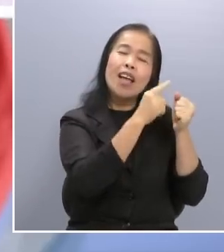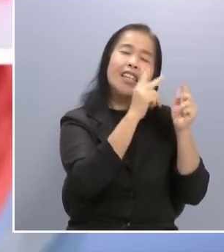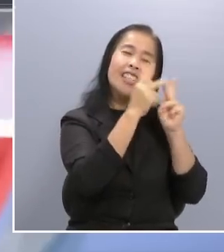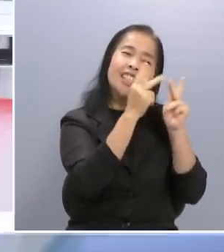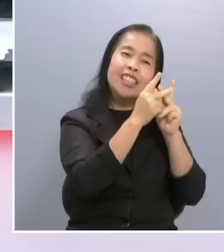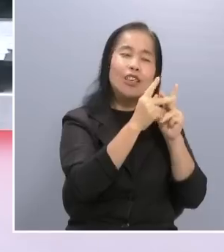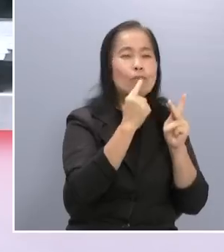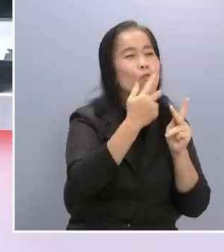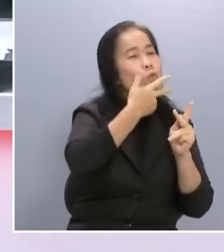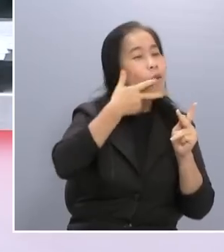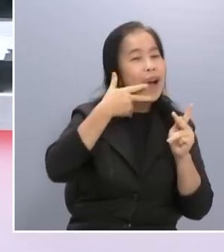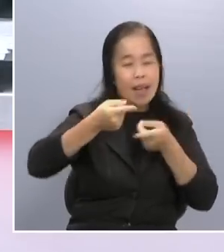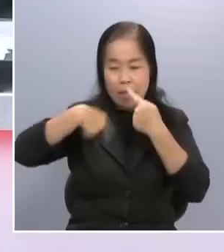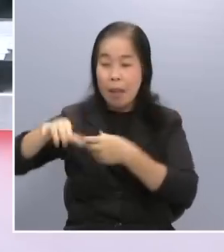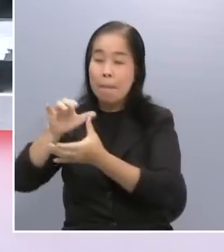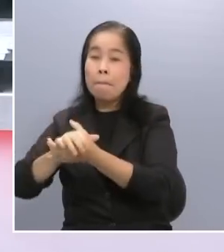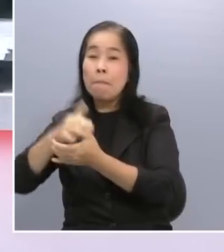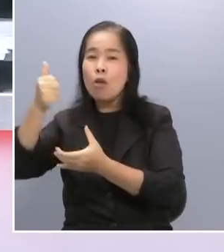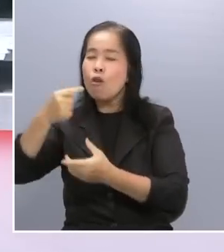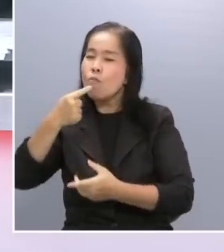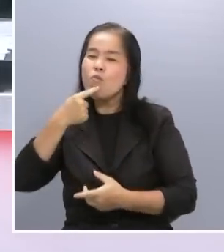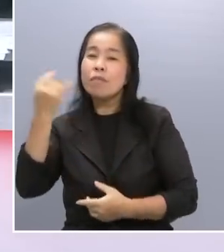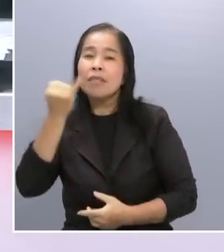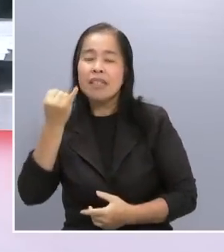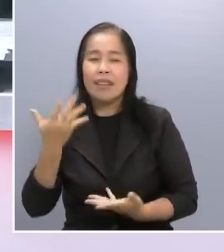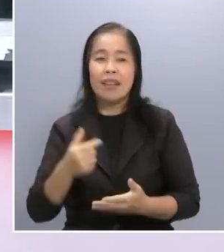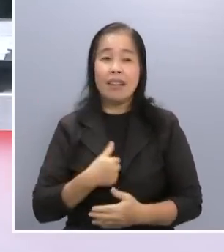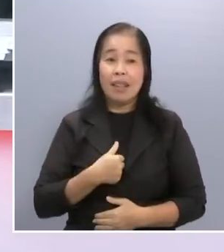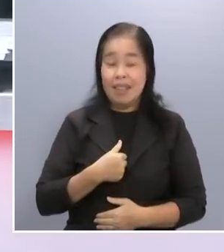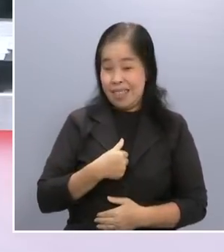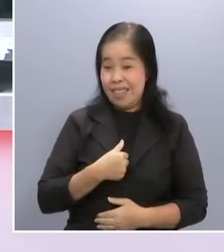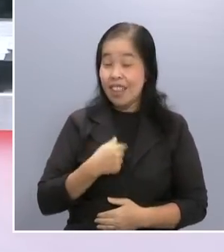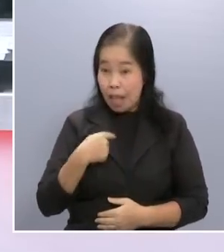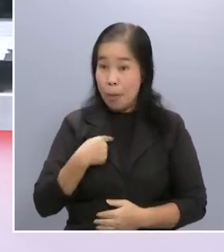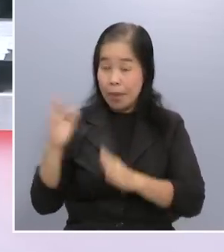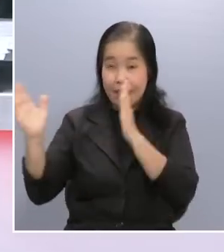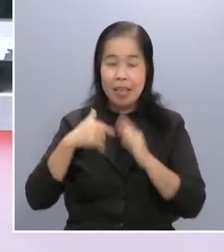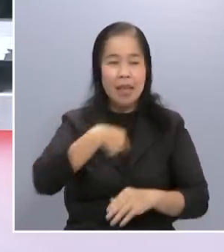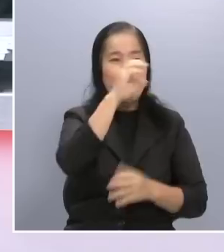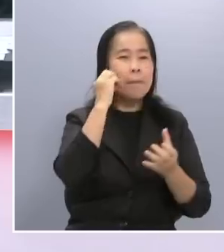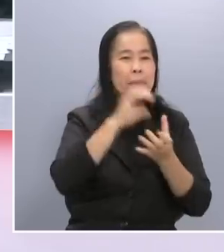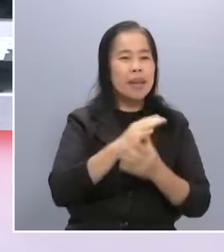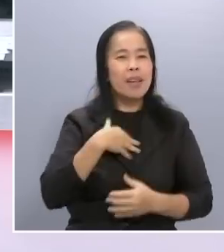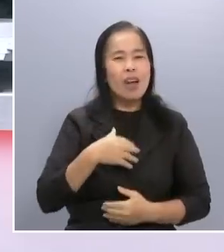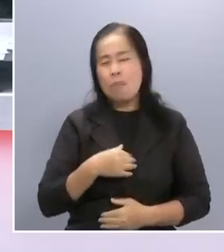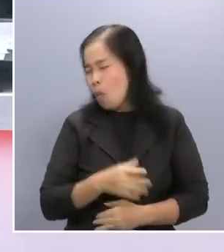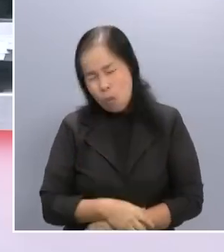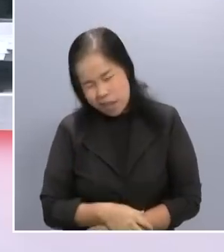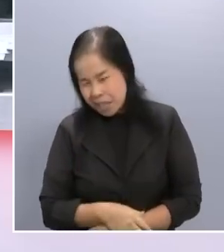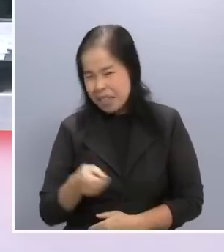บบนี้เมียเสียใจแต่ผัวบอกว่าก็ผมต้องทำแบบนี้เพราะผมกลับไปบ้านผมเหนื่อยเห็นเมียเป็นลำยองผมไม่